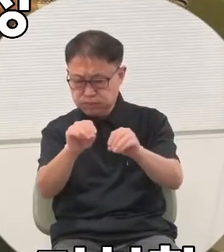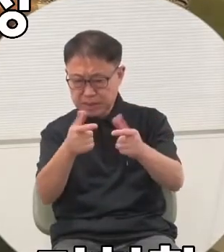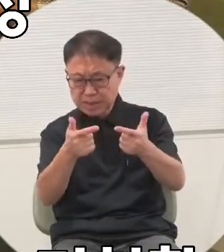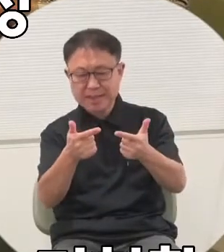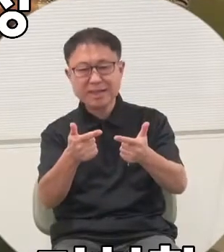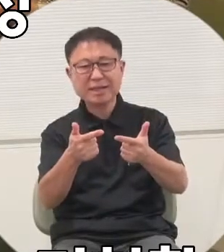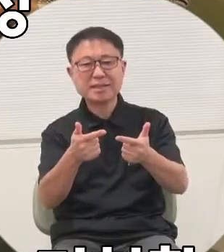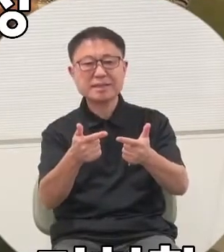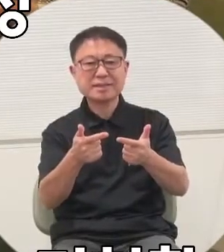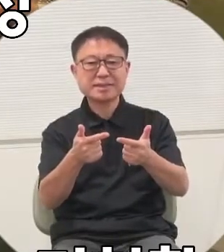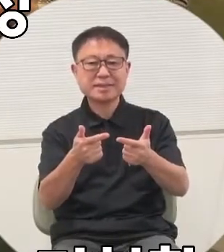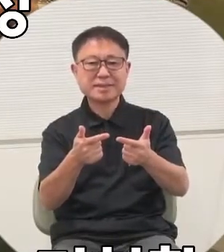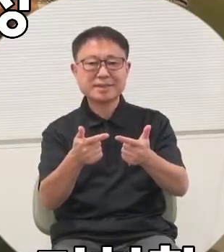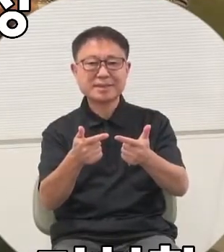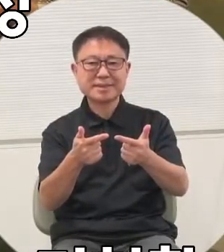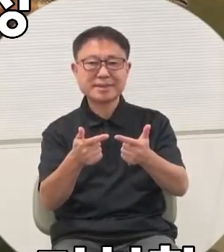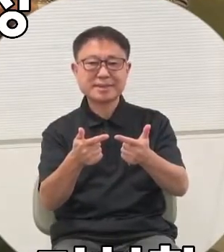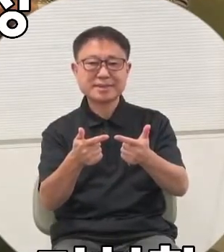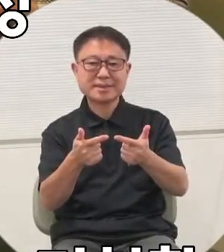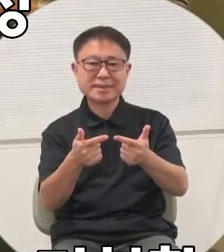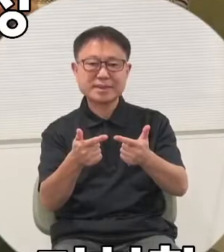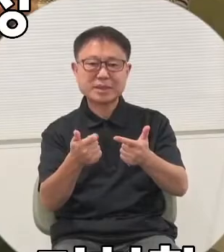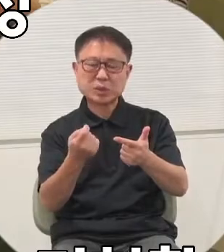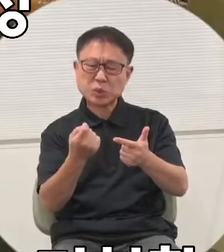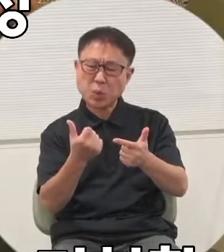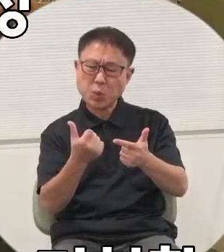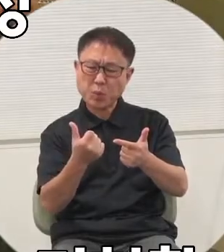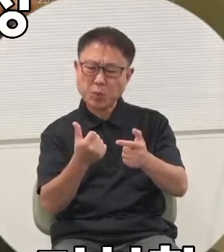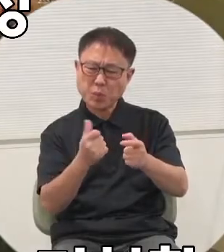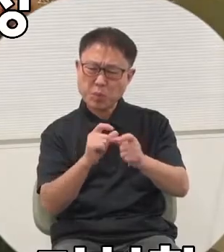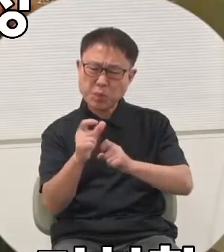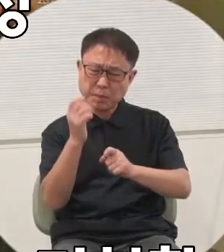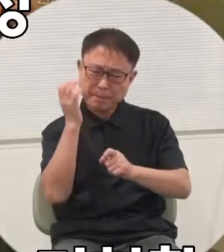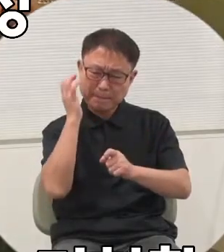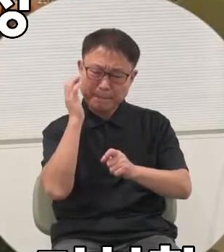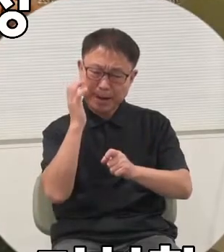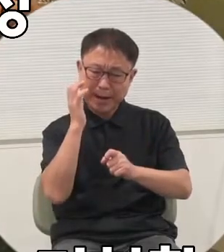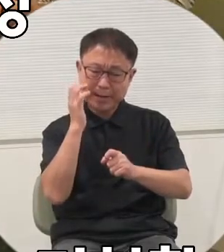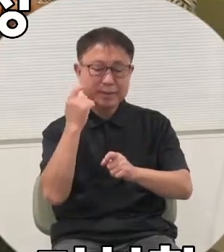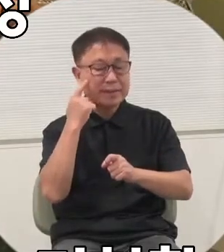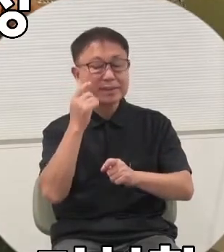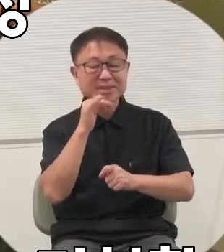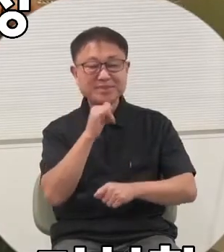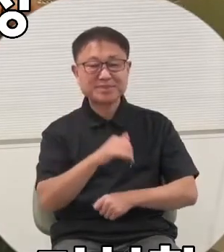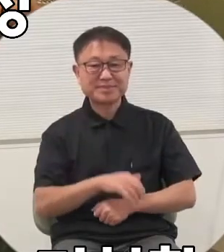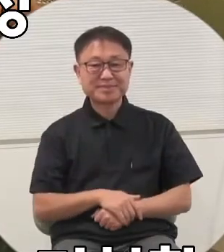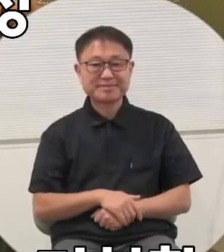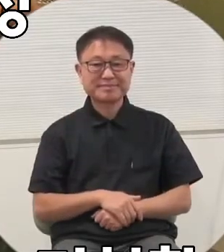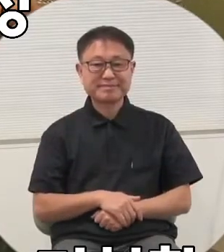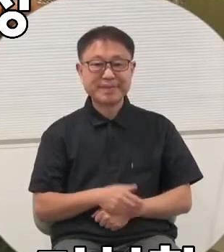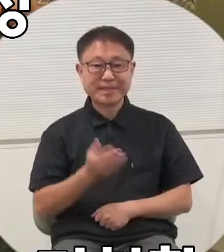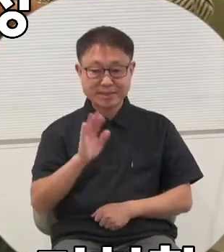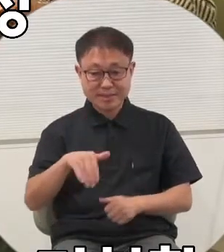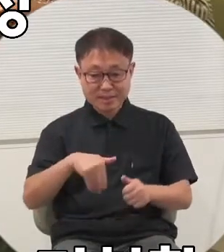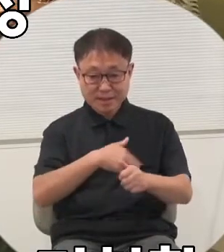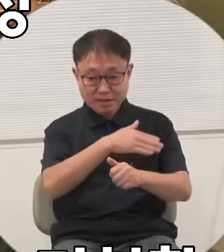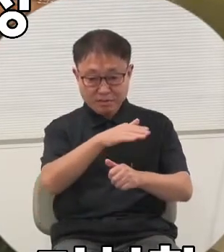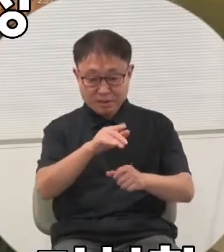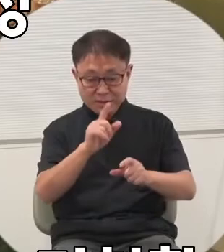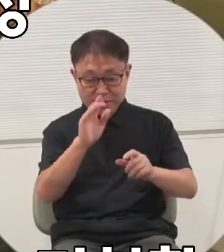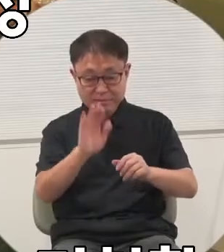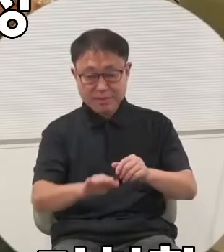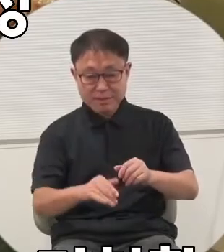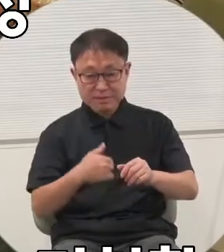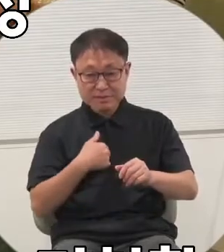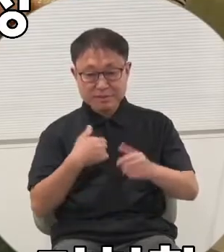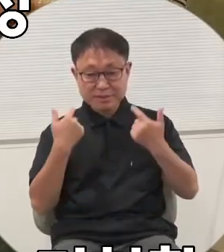이런 뭔가 난처한 난관에 빠졌다라는 생각을 했고요. 근데 그런 상황이 있음에도